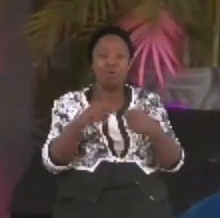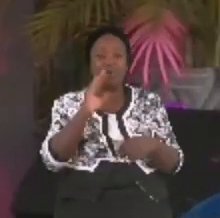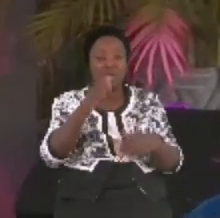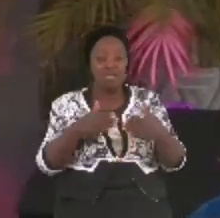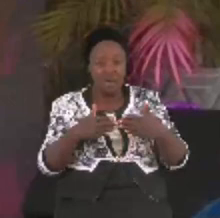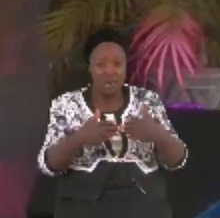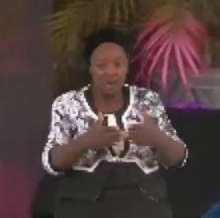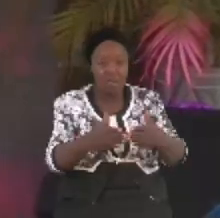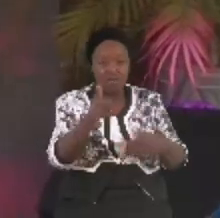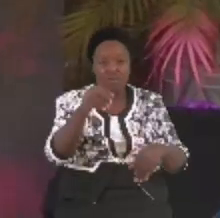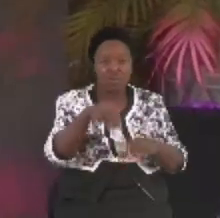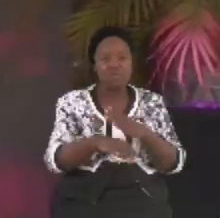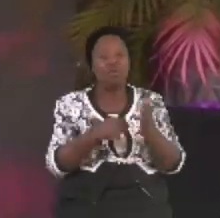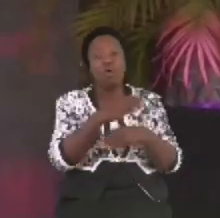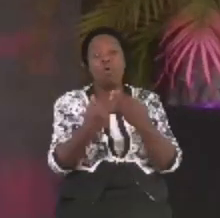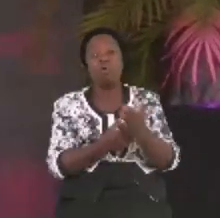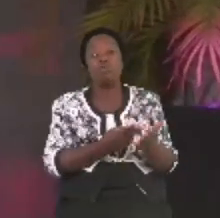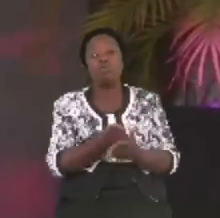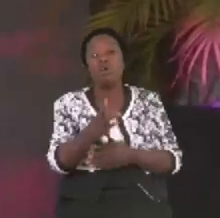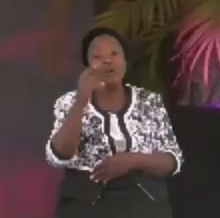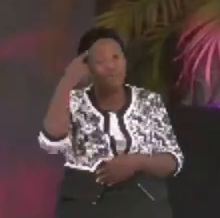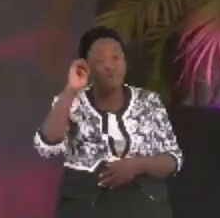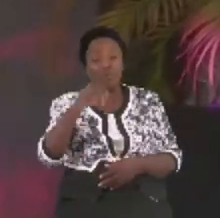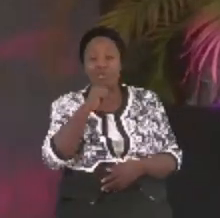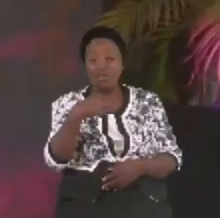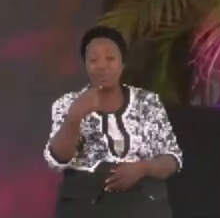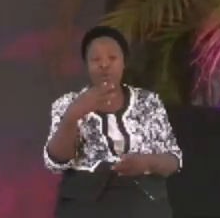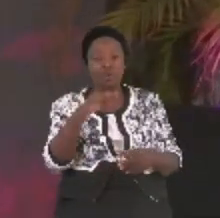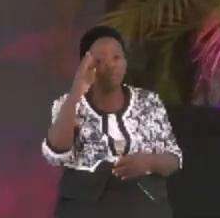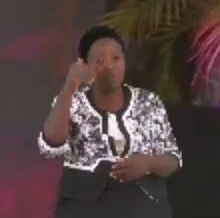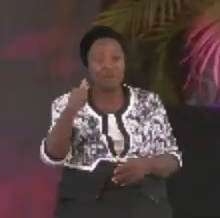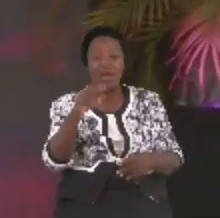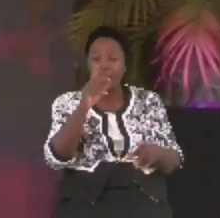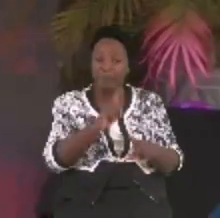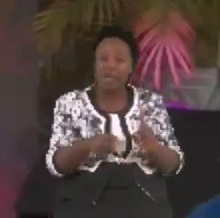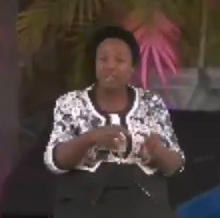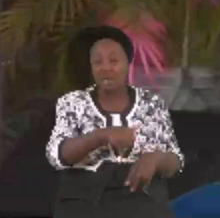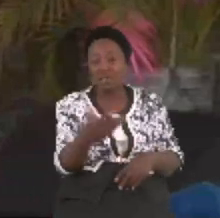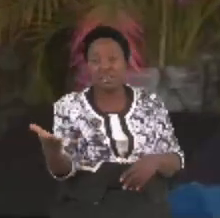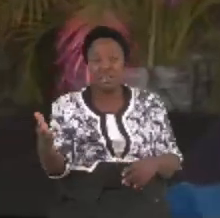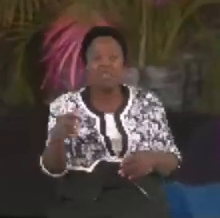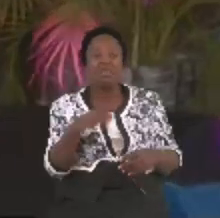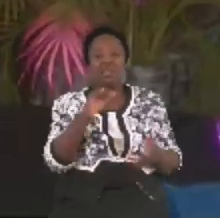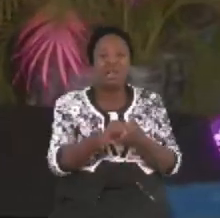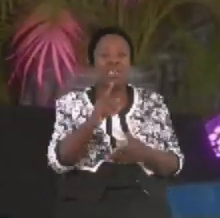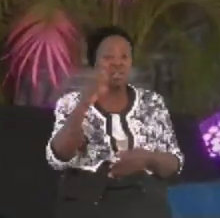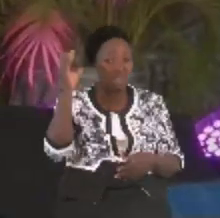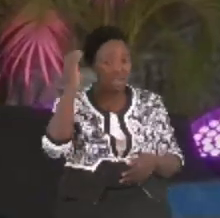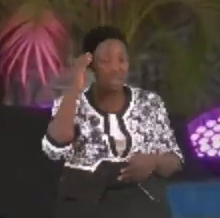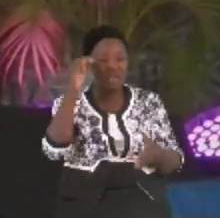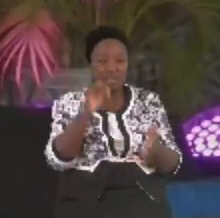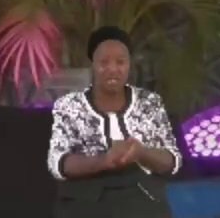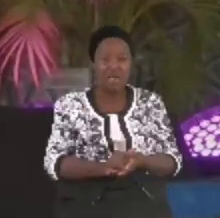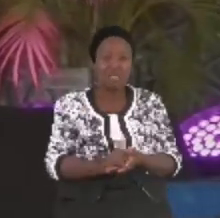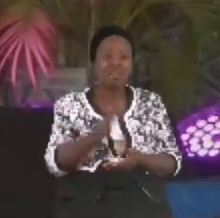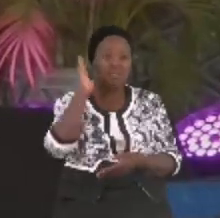la vérité. Car il ne parlera pas de lui-même, mais il dira tout ce qu'il aura